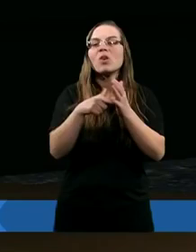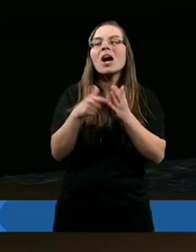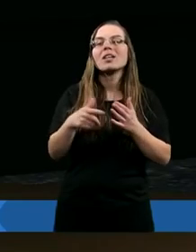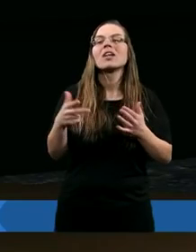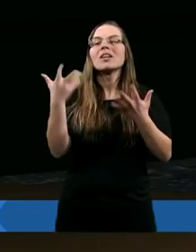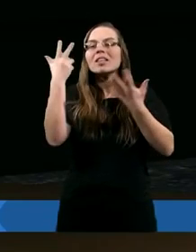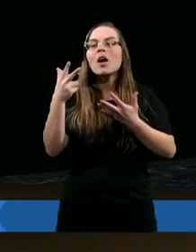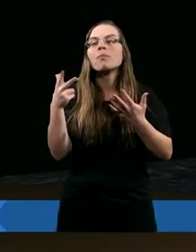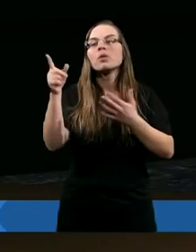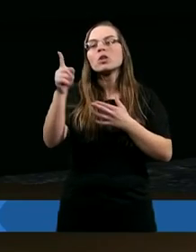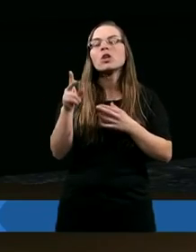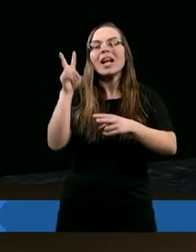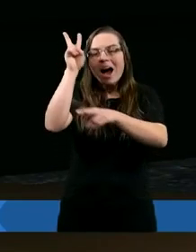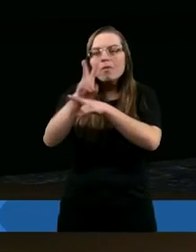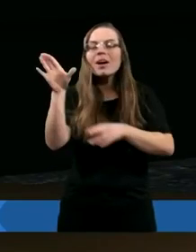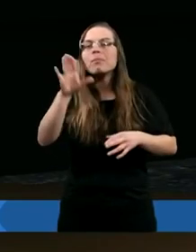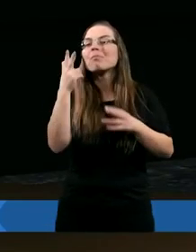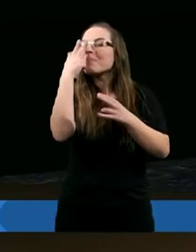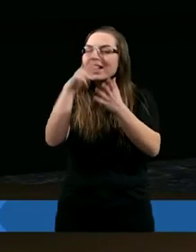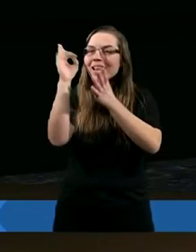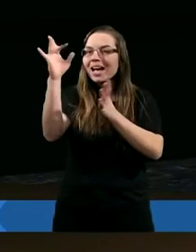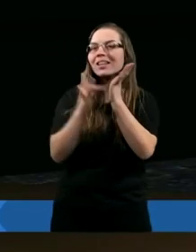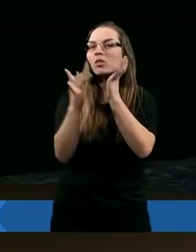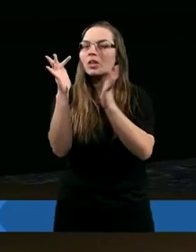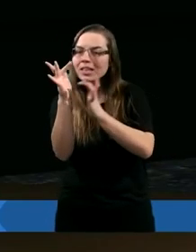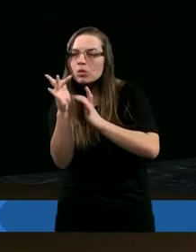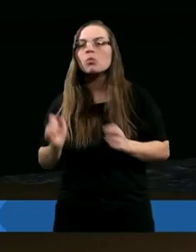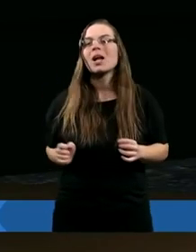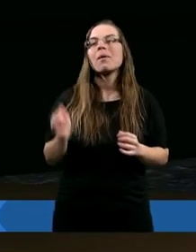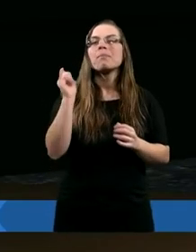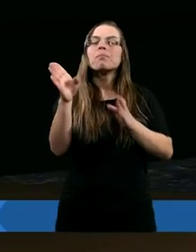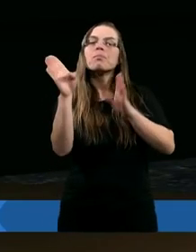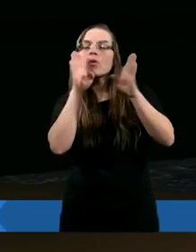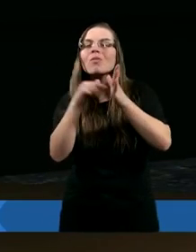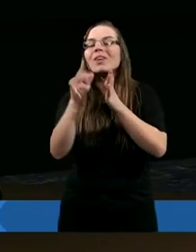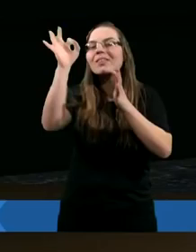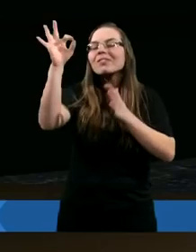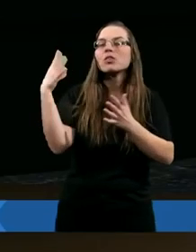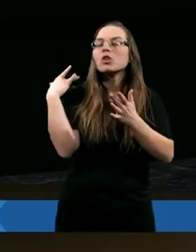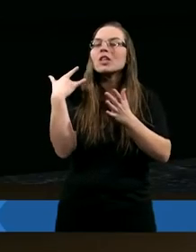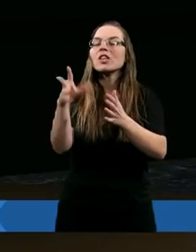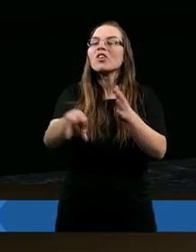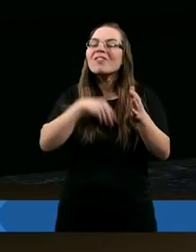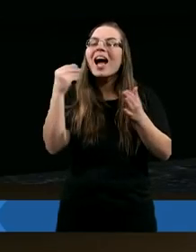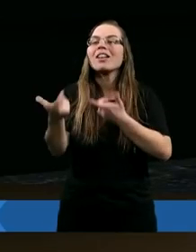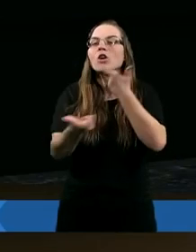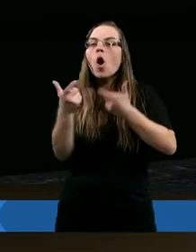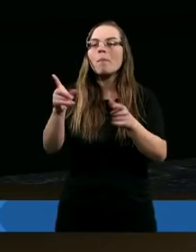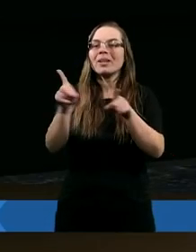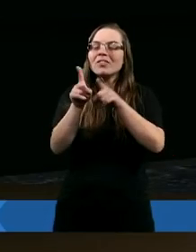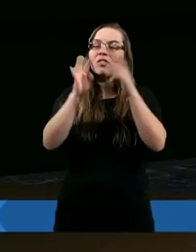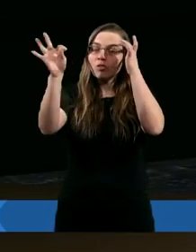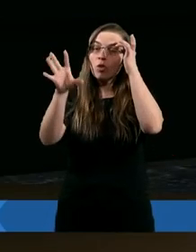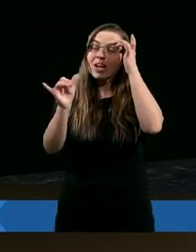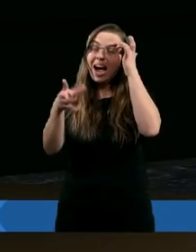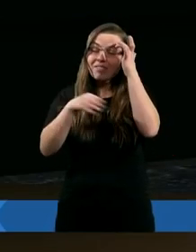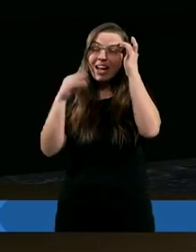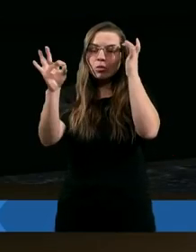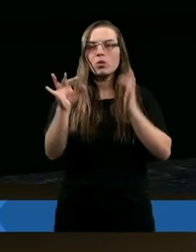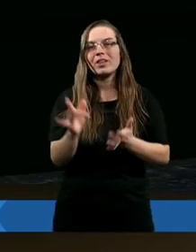kiedy żyjemy z Bogiem, kiedy patrzymy na Jezusa Chrystusa, to dostajemy się podobnie do Niego, czyli właśnie stajemy się też święci, tak jak On jest święty.